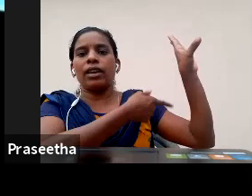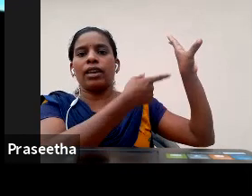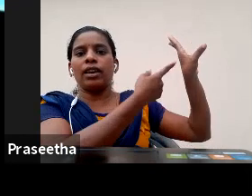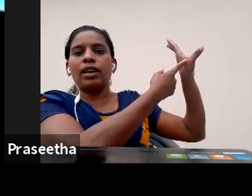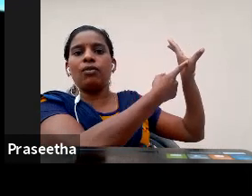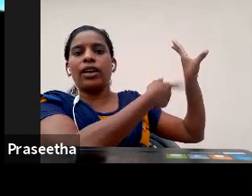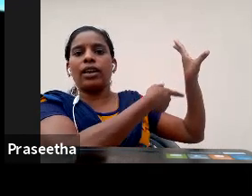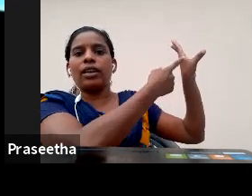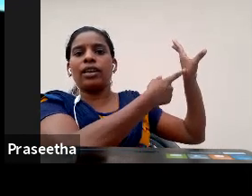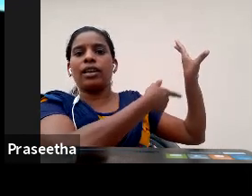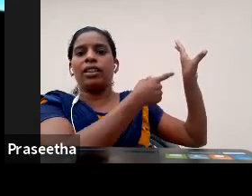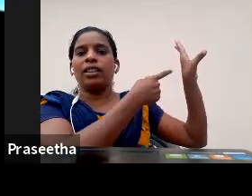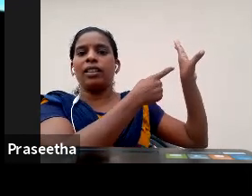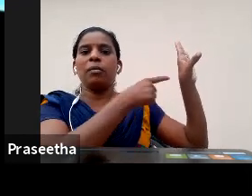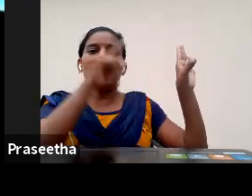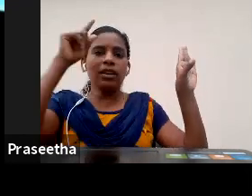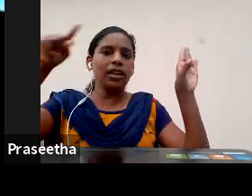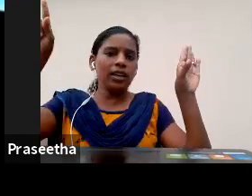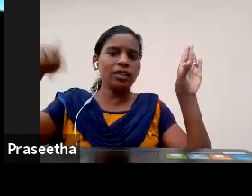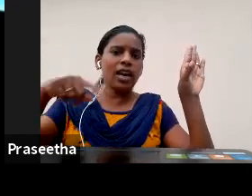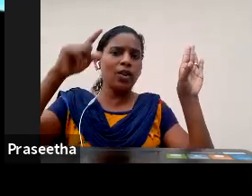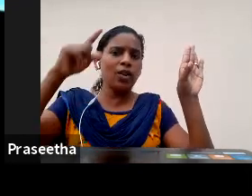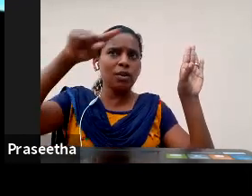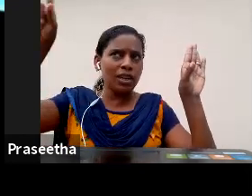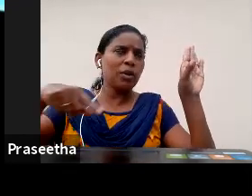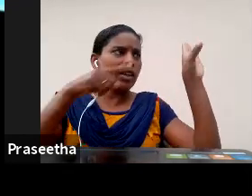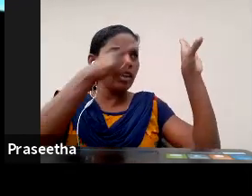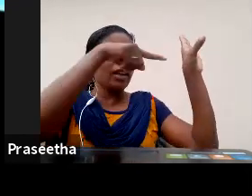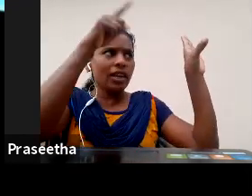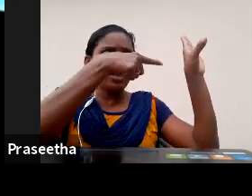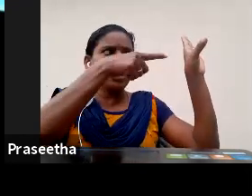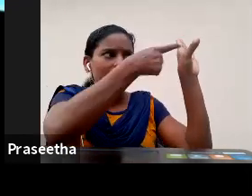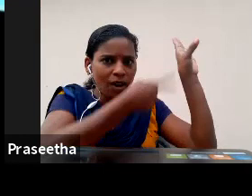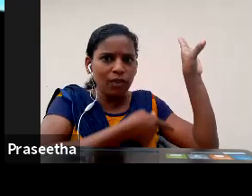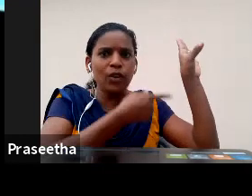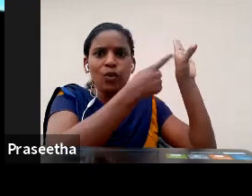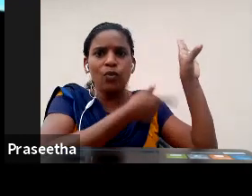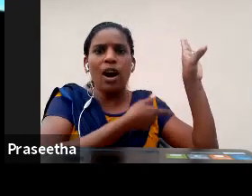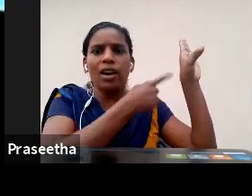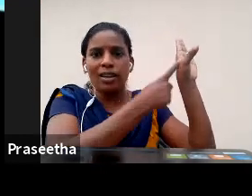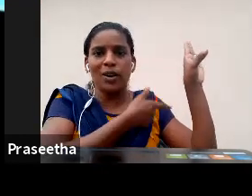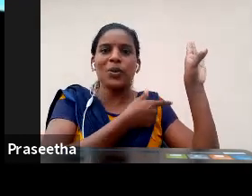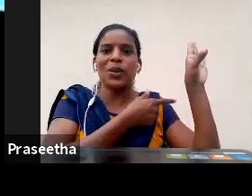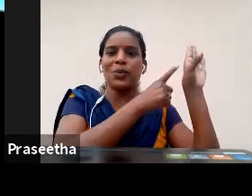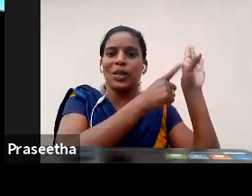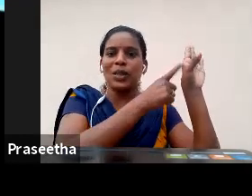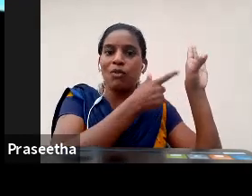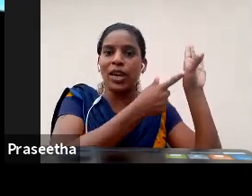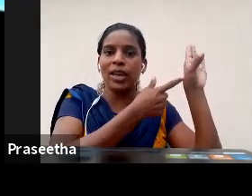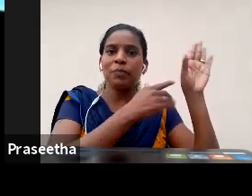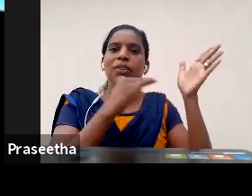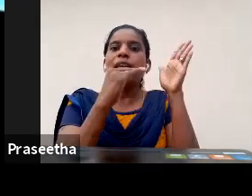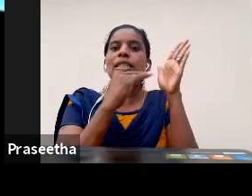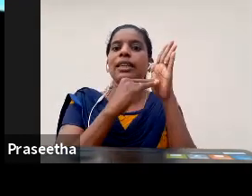വൈ, അതാണ് വൈ. നമ്മള് എഴുതുന്നത് ആലോചിച്ചാൽ മനസ്സിലാവും ഇങ്ങനെ ഇങ്ങനെ ഉള്ളതുണ്ട് അവിടെ ഒരു വാല് താഴോട്ട് വരയ്ക്കുന്നു, അതാണ്